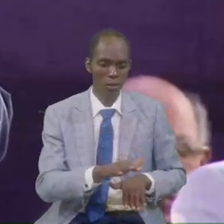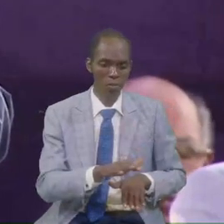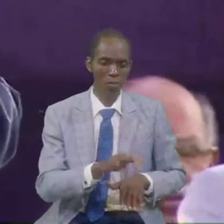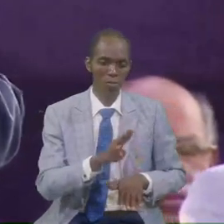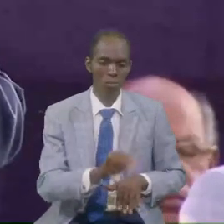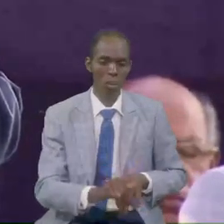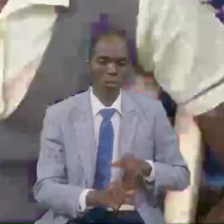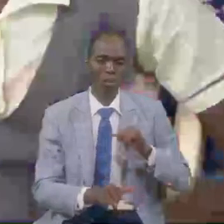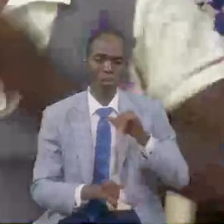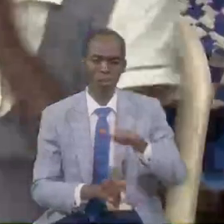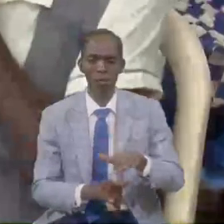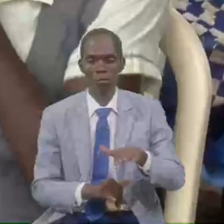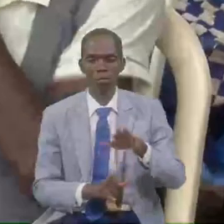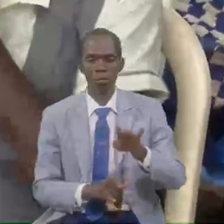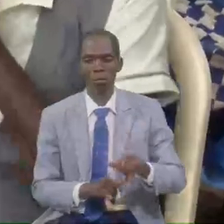Un jour par moment.